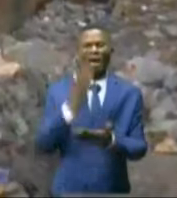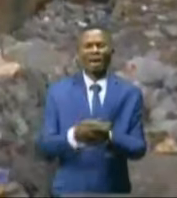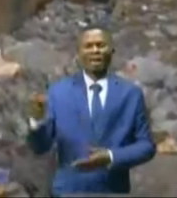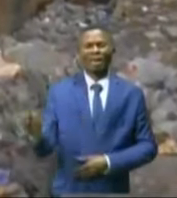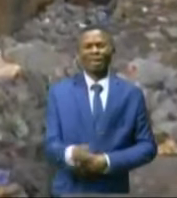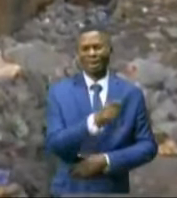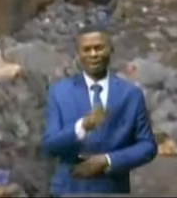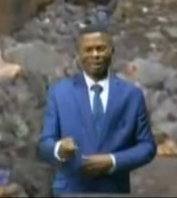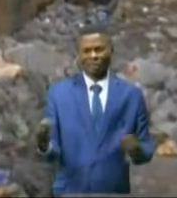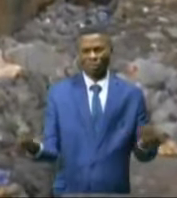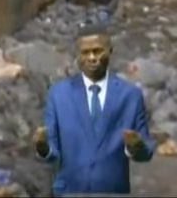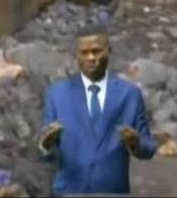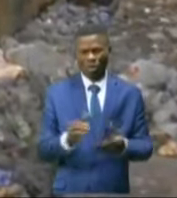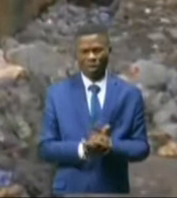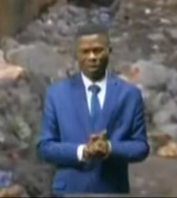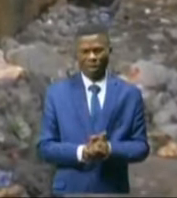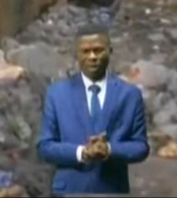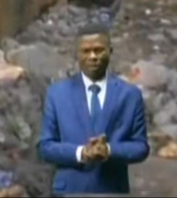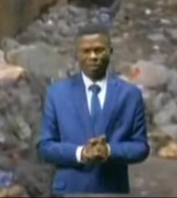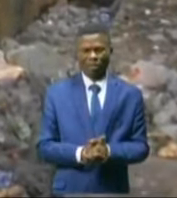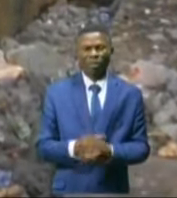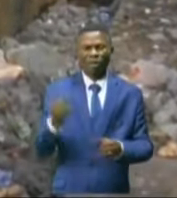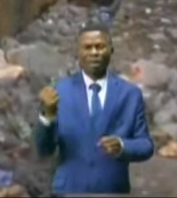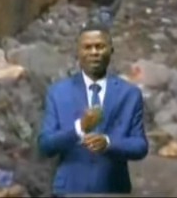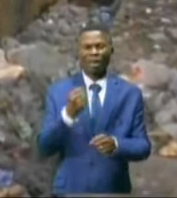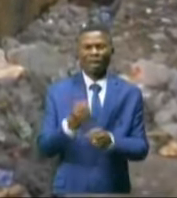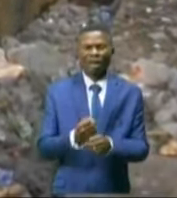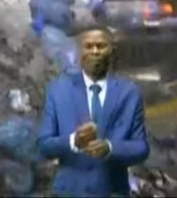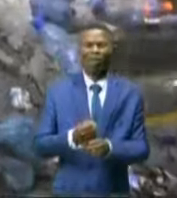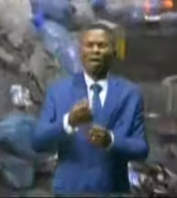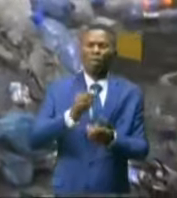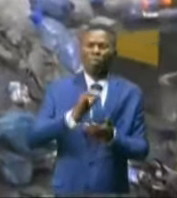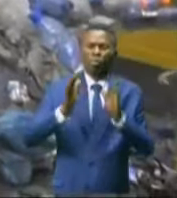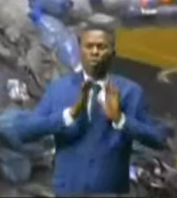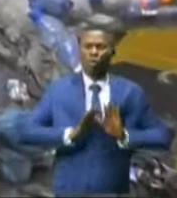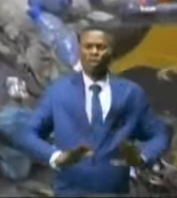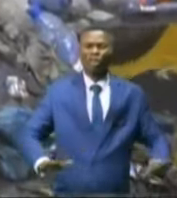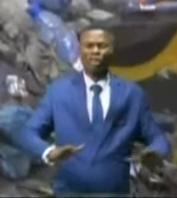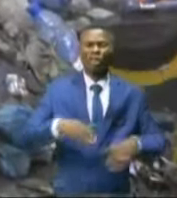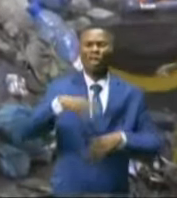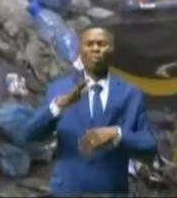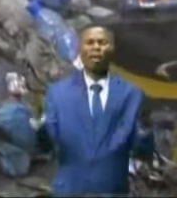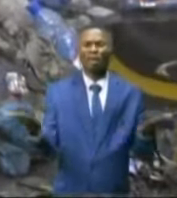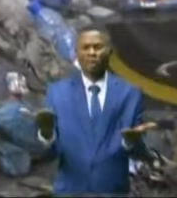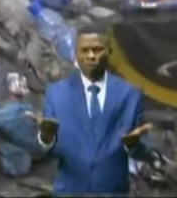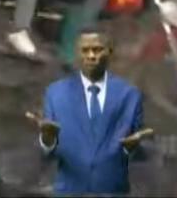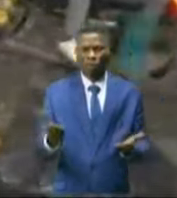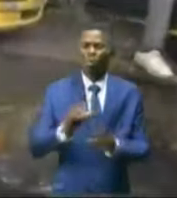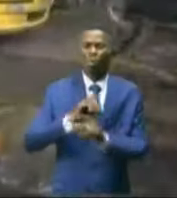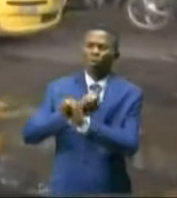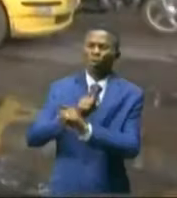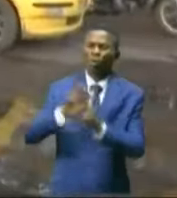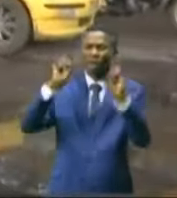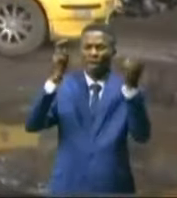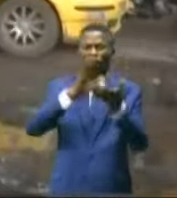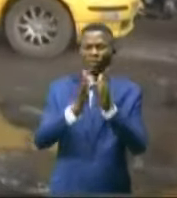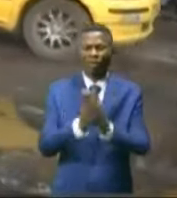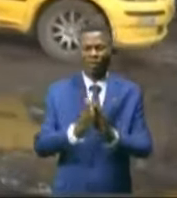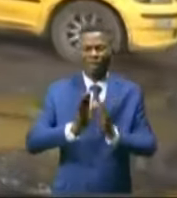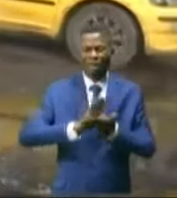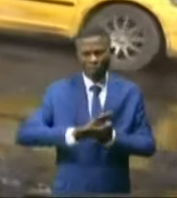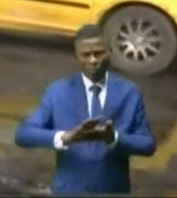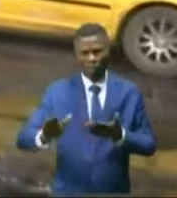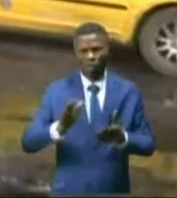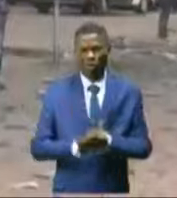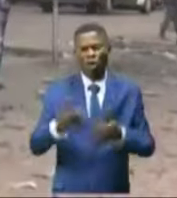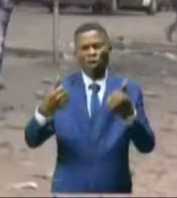par l'hôtel de ville? Où est parti les services d'hygiène censés veiller au quotidien à la propreté de la ville? Si on s'habitue à